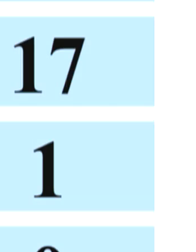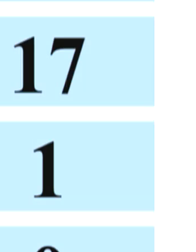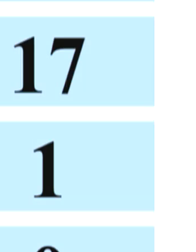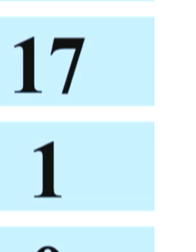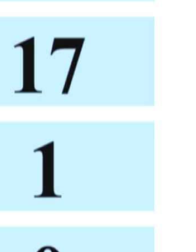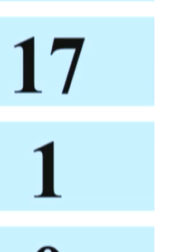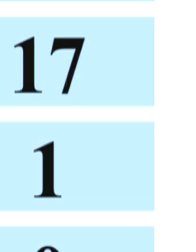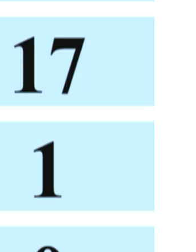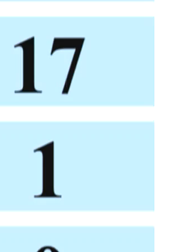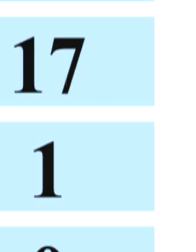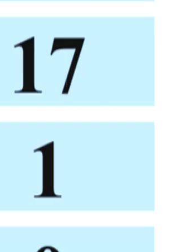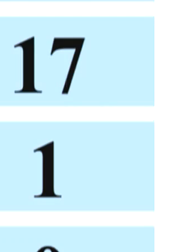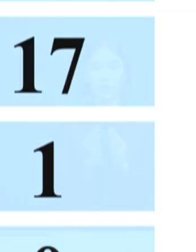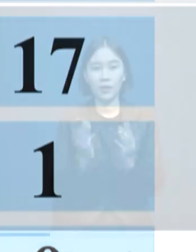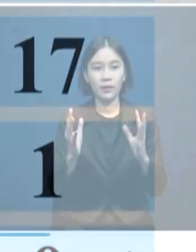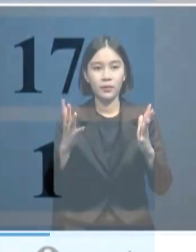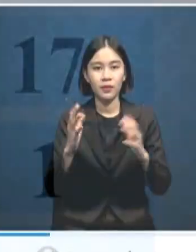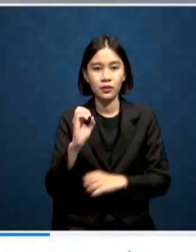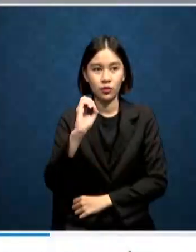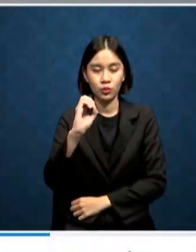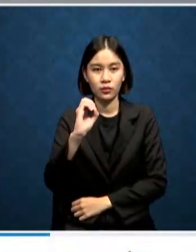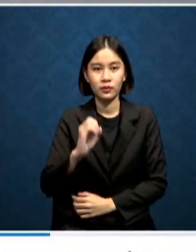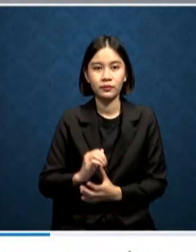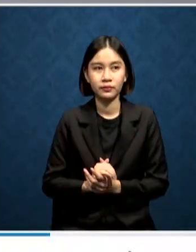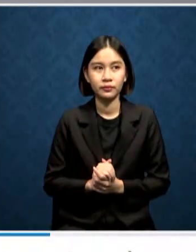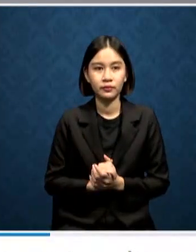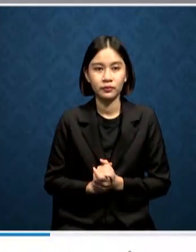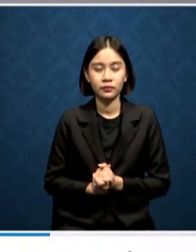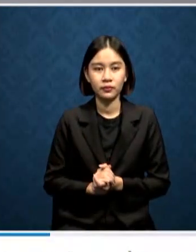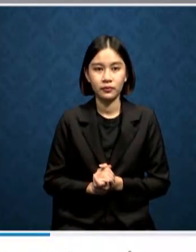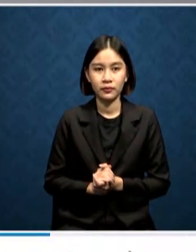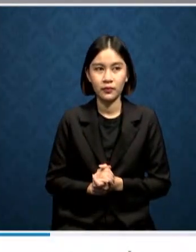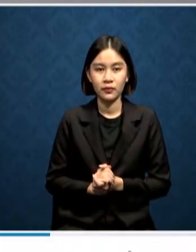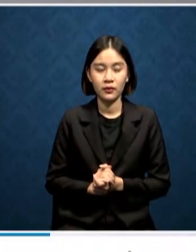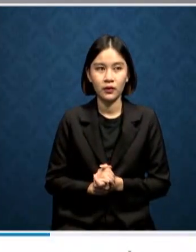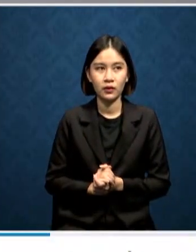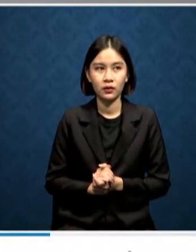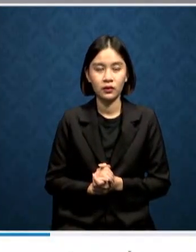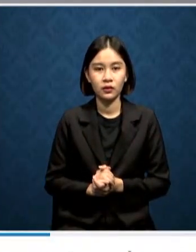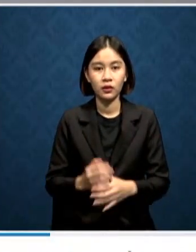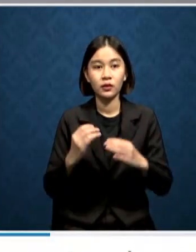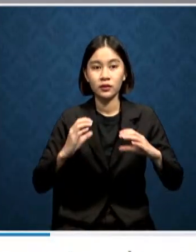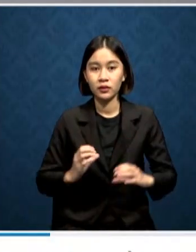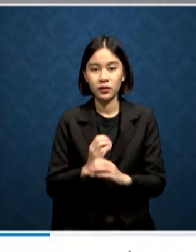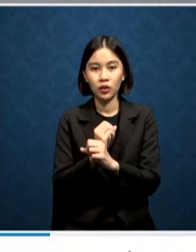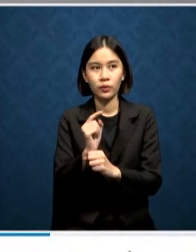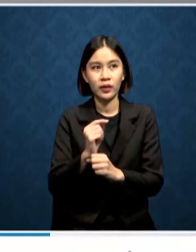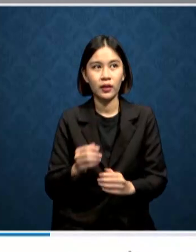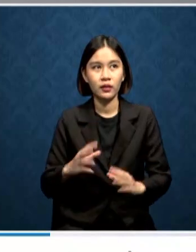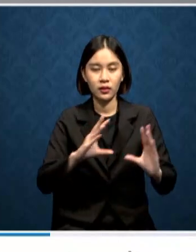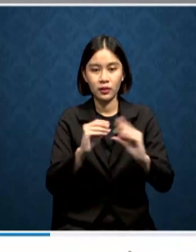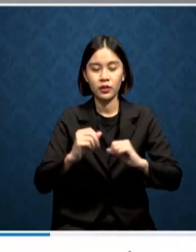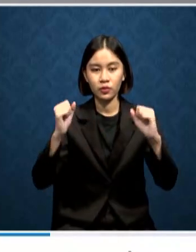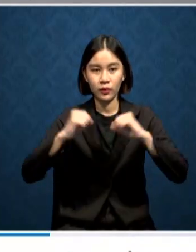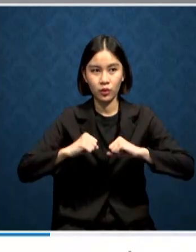1ไม่ลงคะแนน0ครับครับเป็นอันว่าที่ประชุมลงมติมี